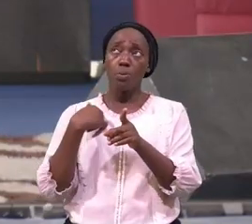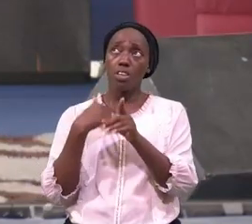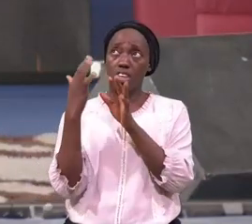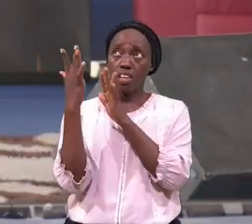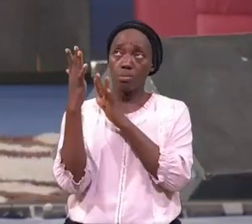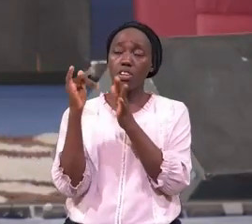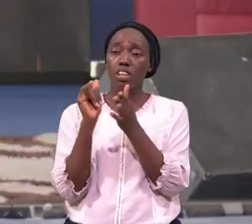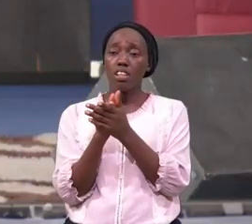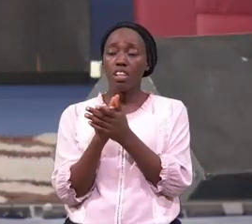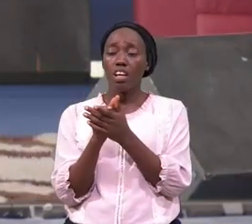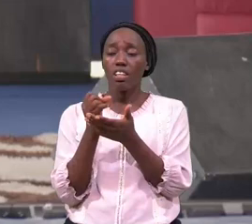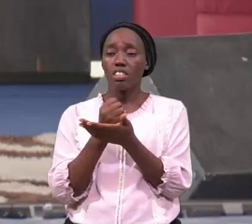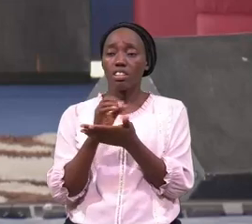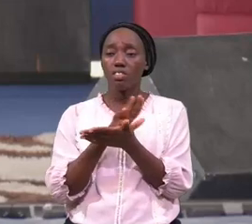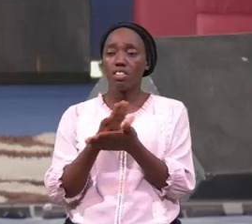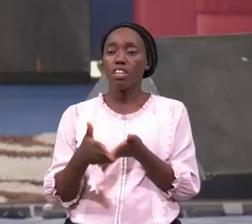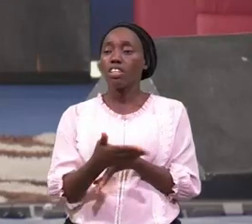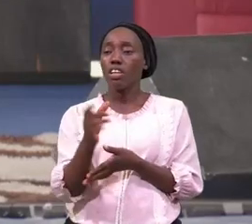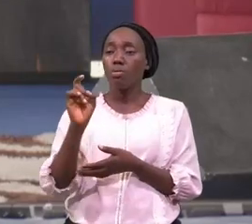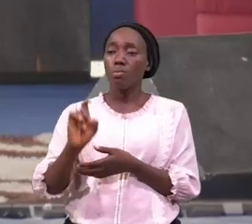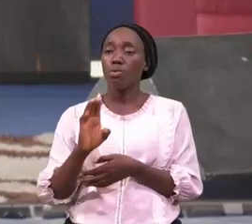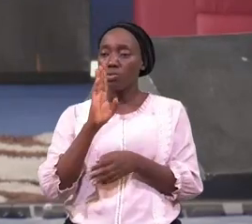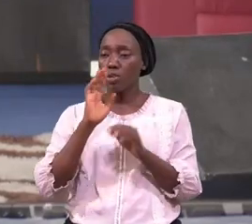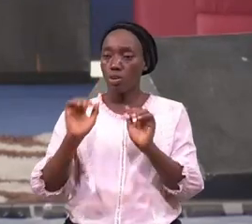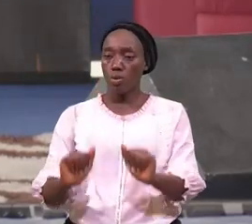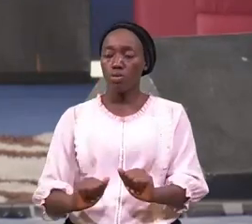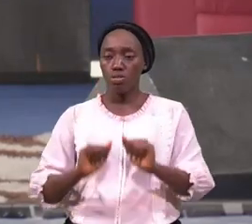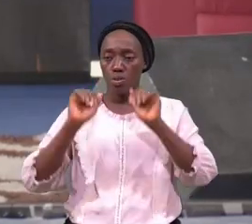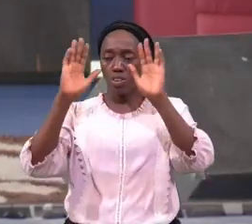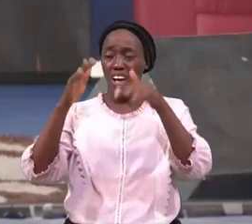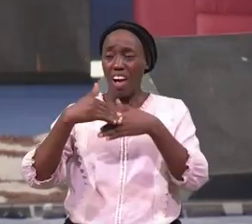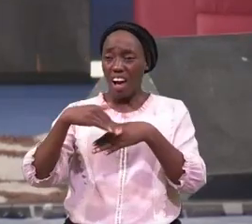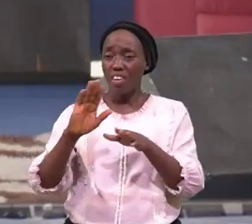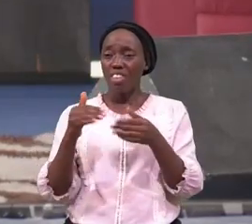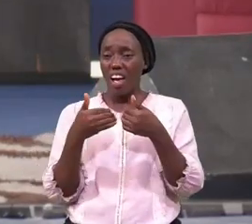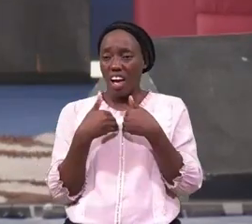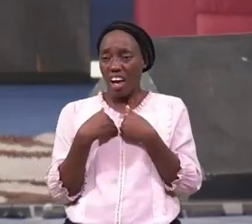Quand nous espérons donc cette sanctification, la consécration.